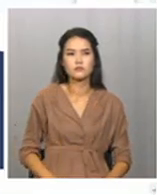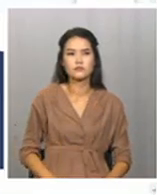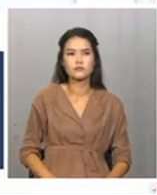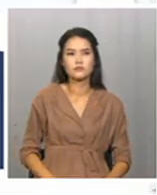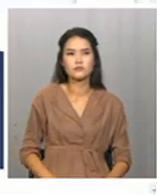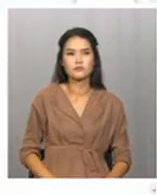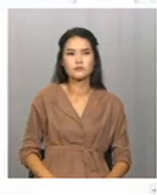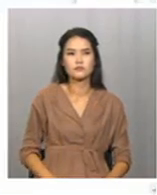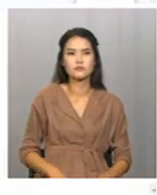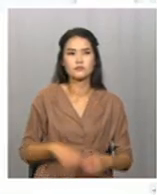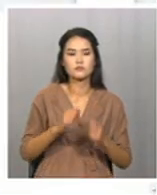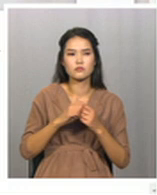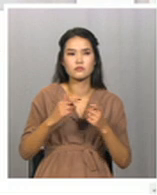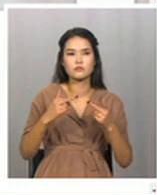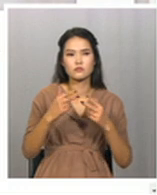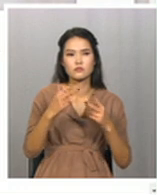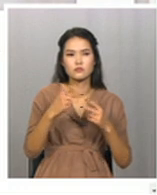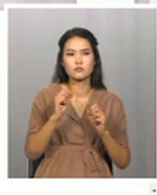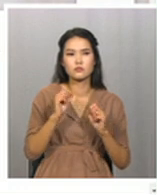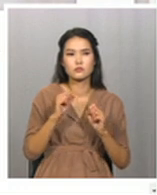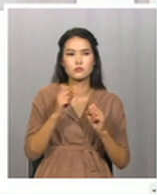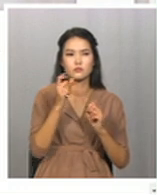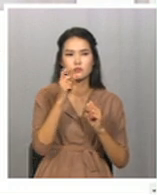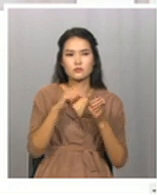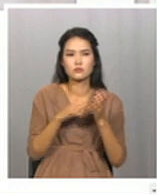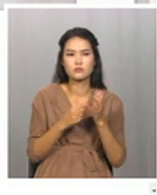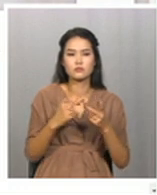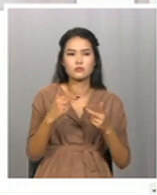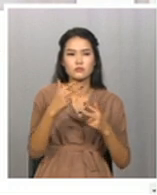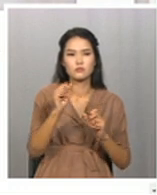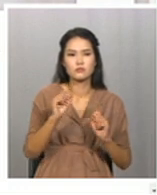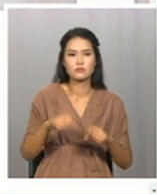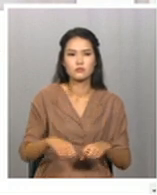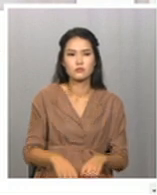Нысандарды тінтуірдің көмегімен тасымалдау.